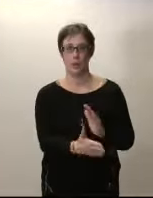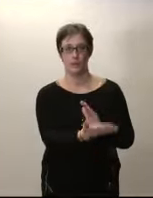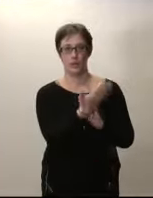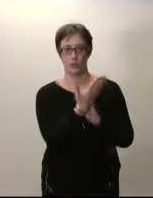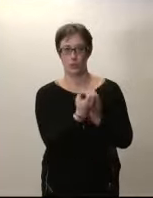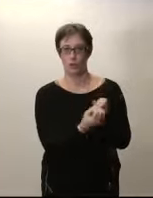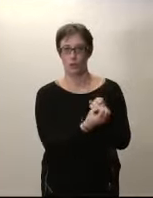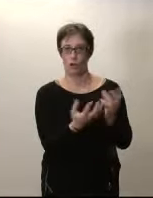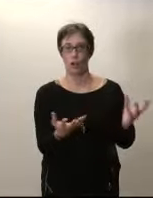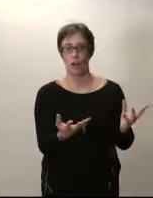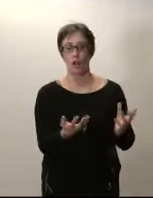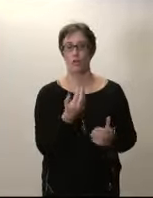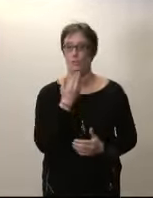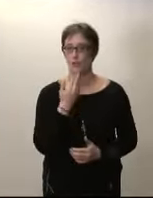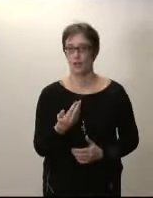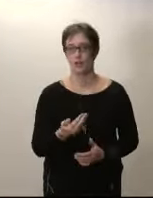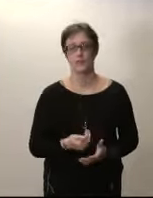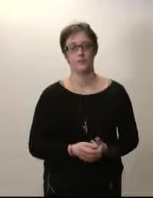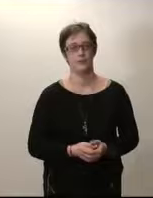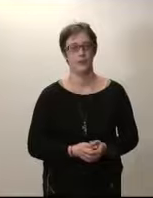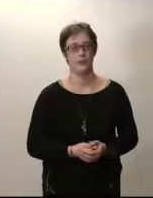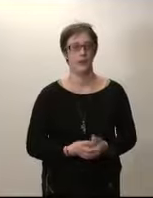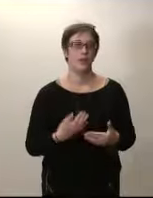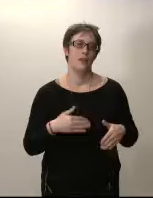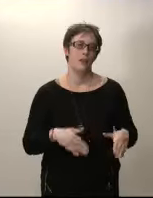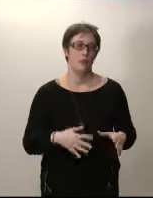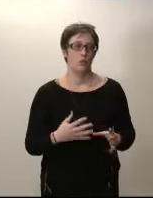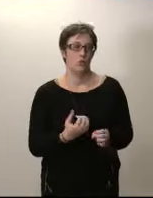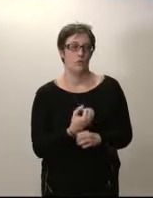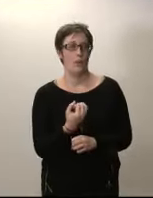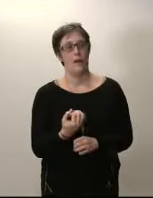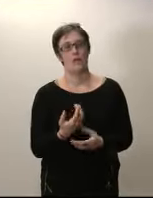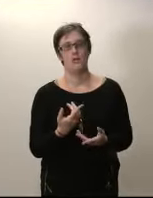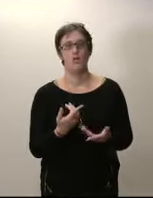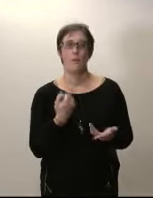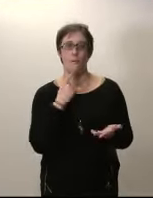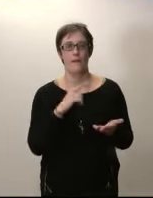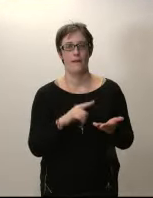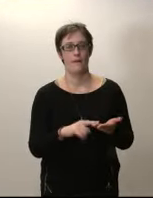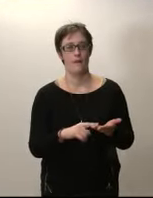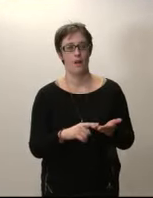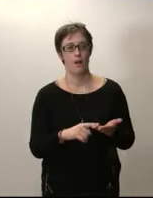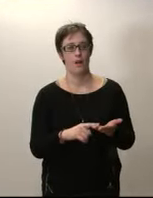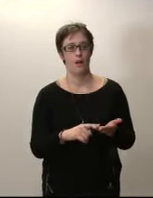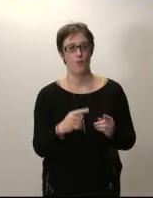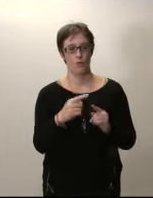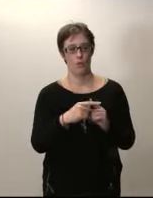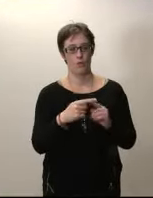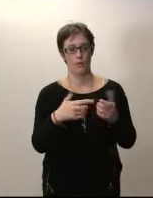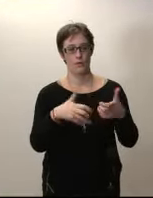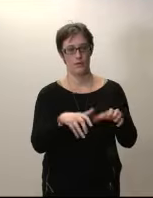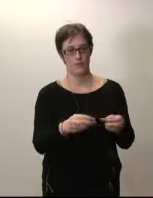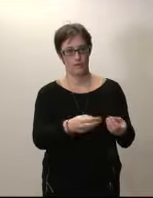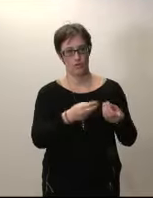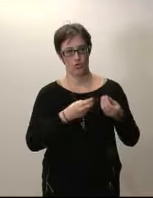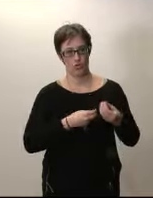claire, Monsieur Louis. J'aurais préféré avoir les comptes administratifs avant le débat d'orientation budgétaire et le vote du budget, parce que c'est vrai que